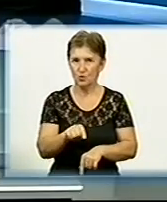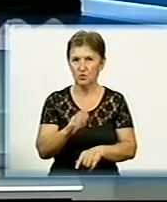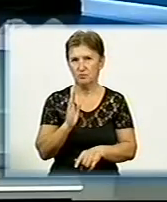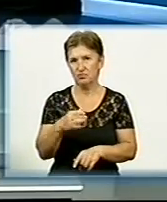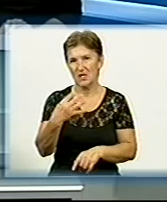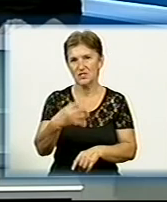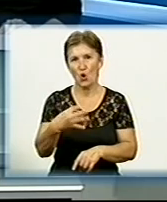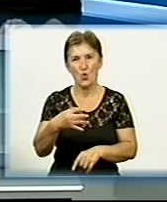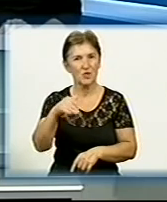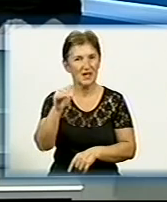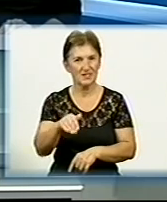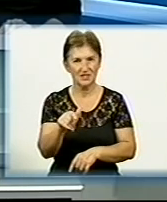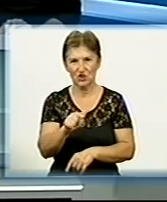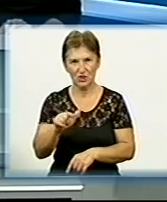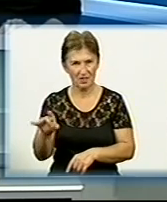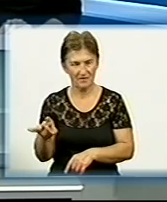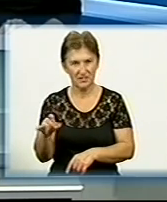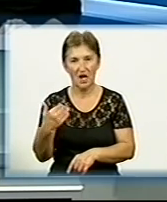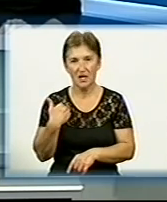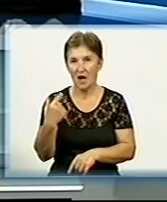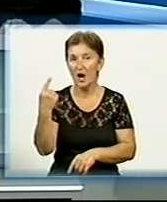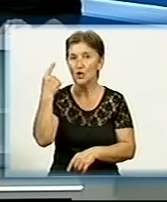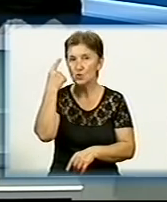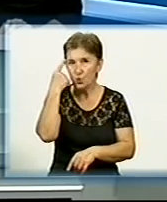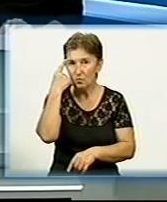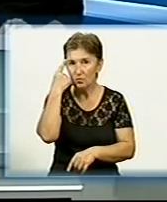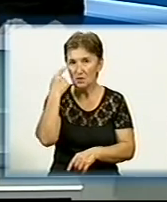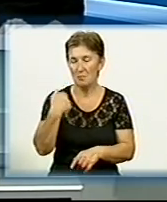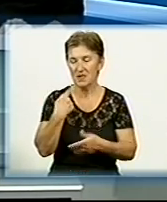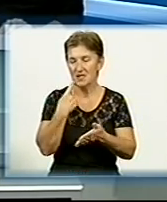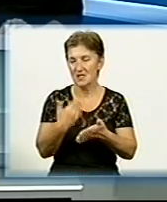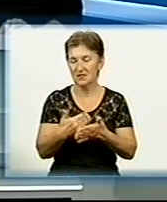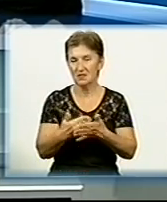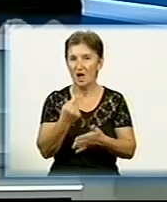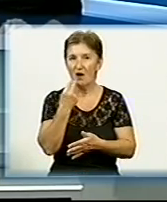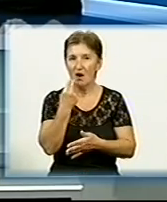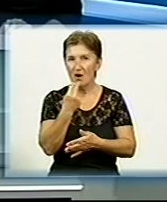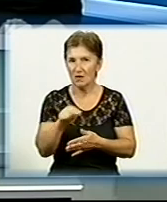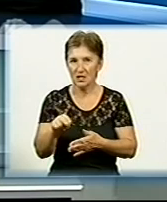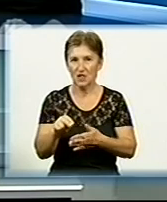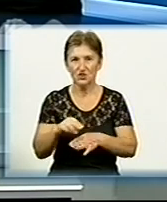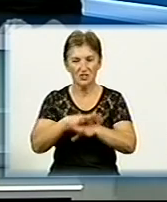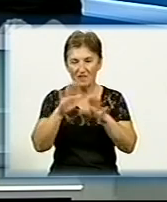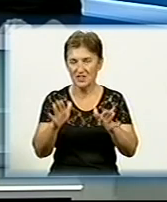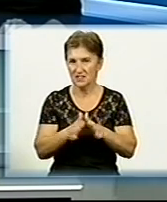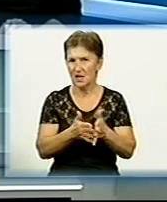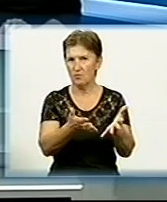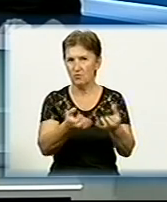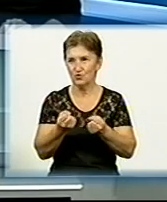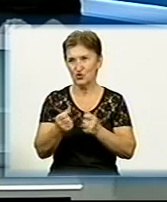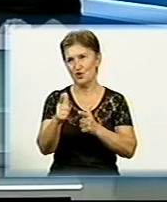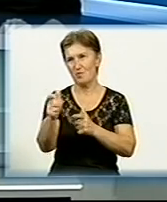40 тисяч гривень. Я думаю, ну, як приклад, мені здається, краще все отримати законним шляхом, отримати від полювання